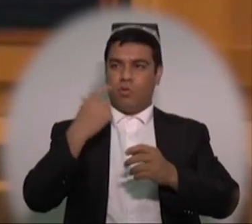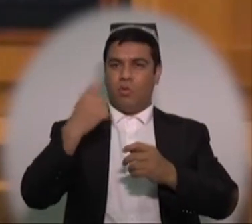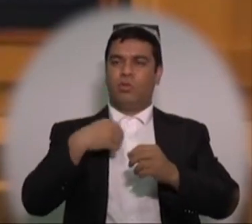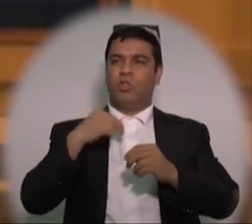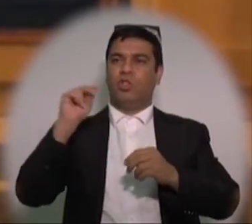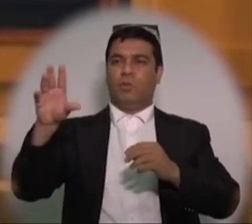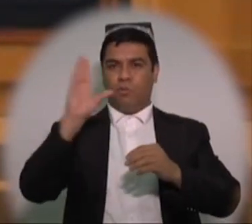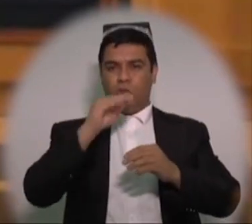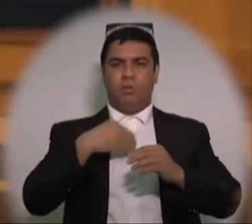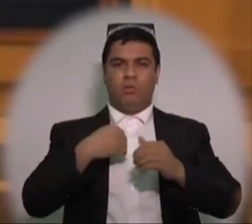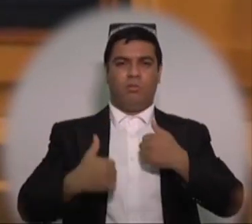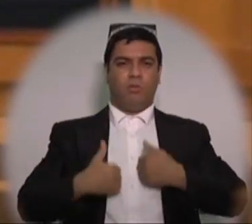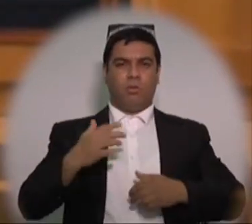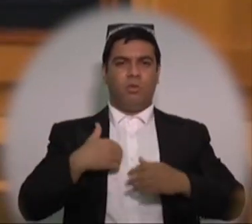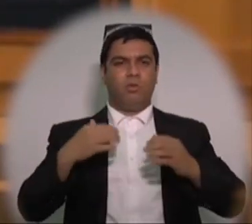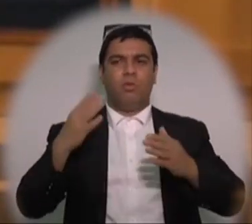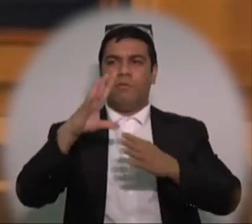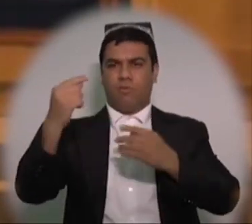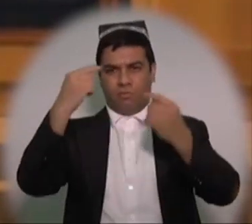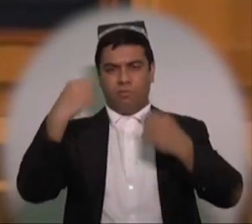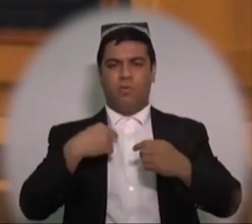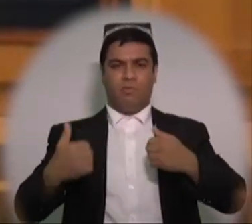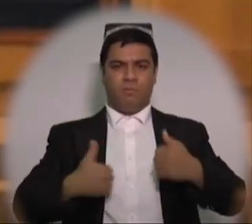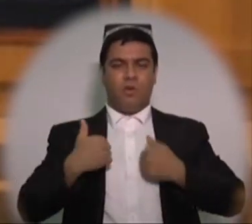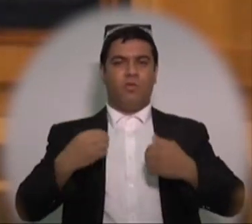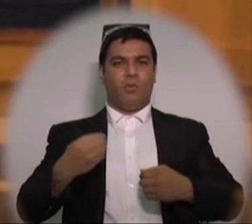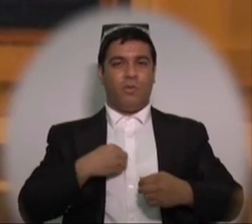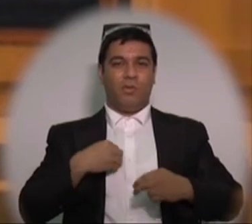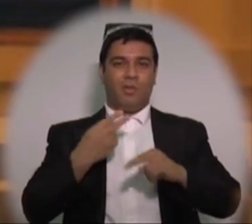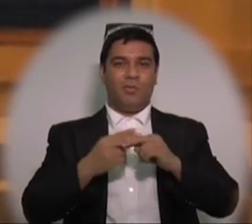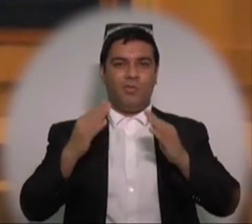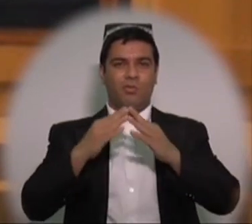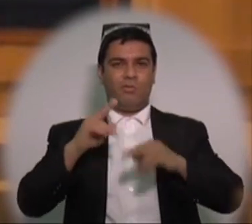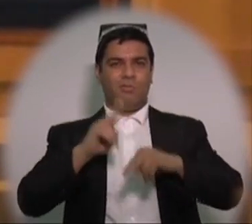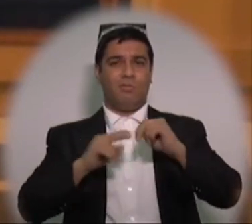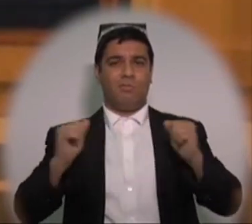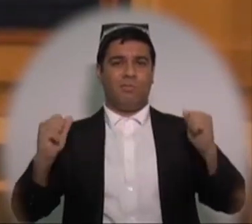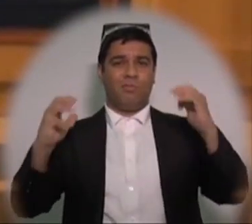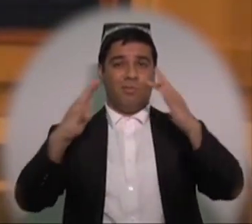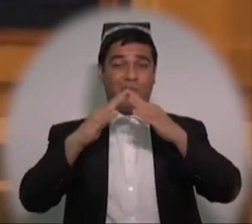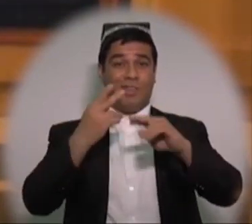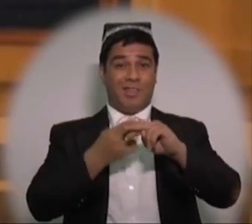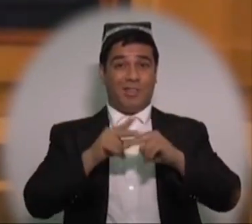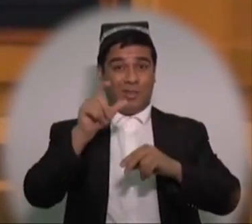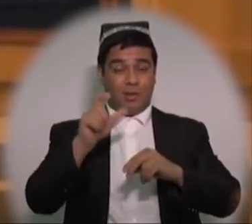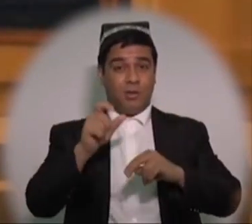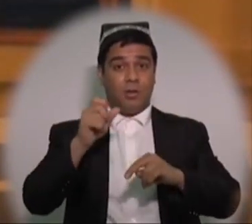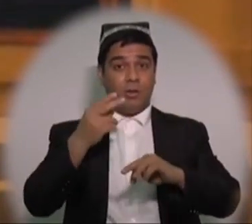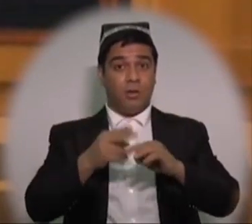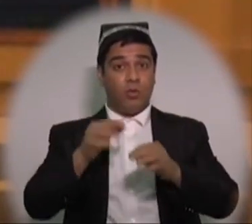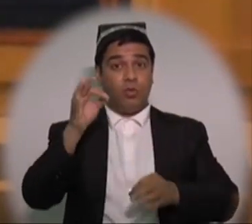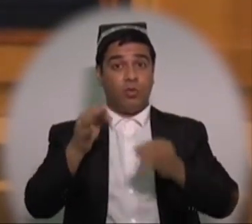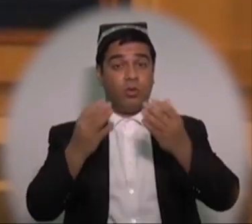o'zaman. Odamlar palonchin uyi zo'r ekanda maqtasin degan niyat bilan qiladigan bo'lsa, ana